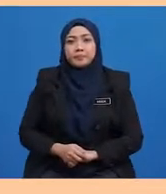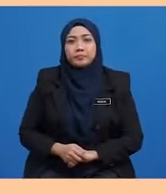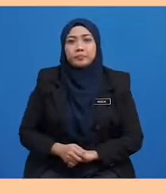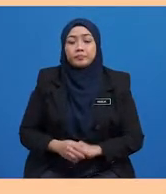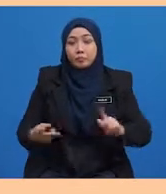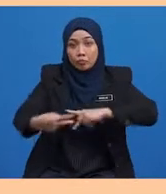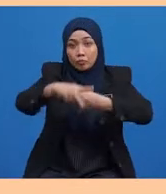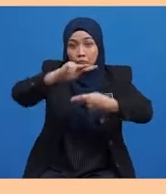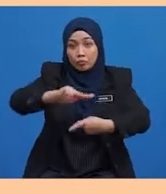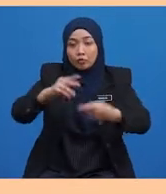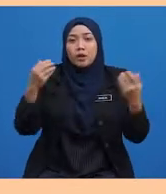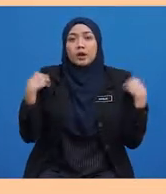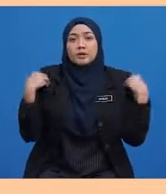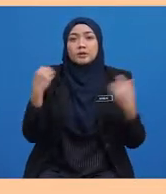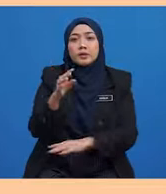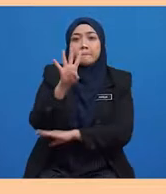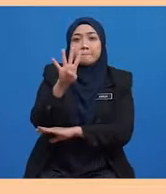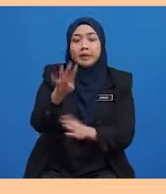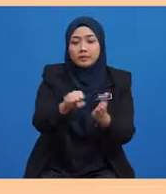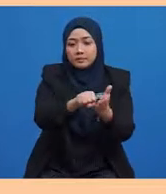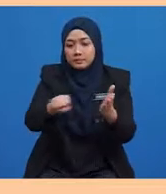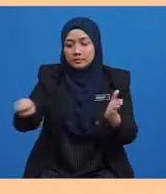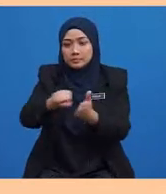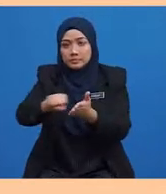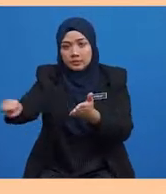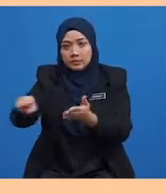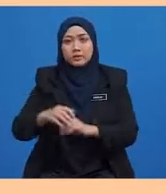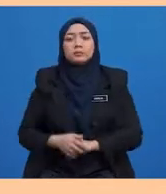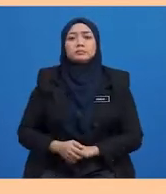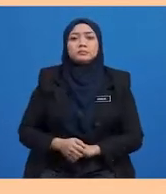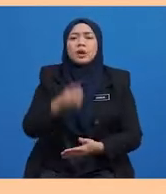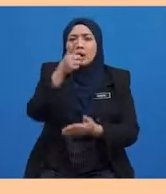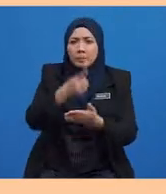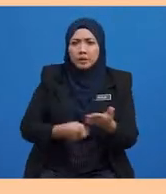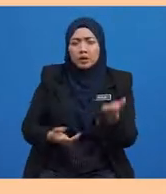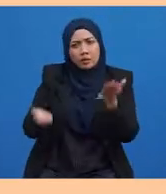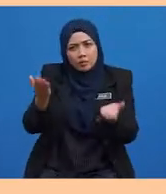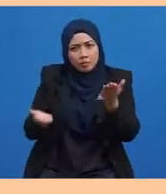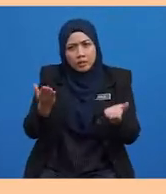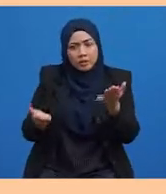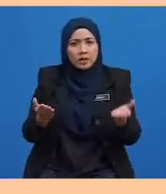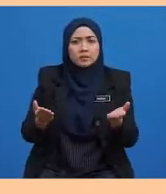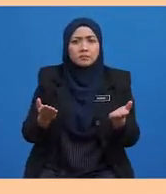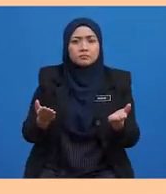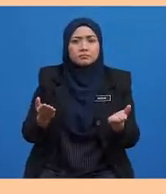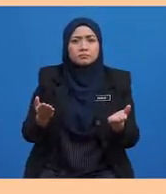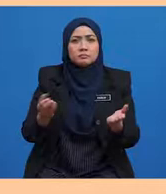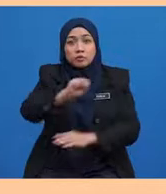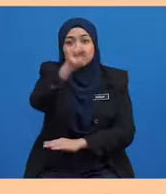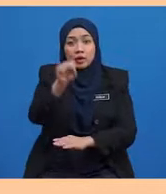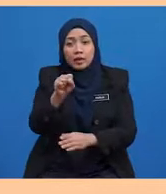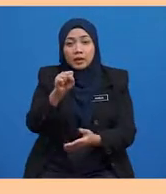Kubus mempunyai 4 satah. Apakah kemungkinan pernyataan tersebut?